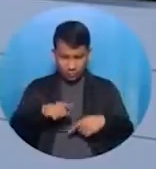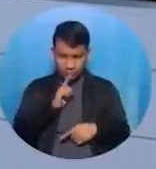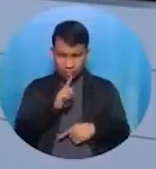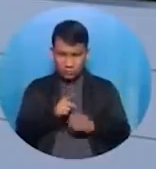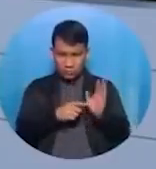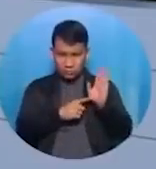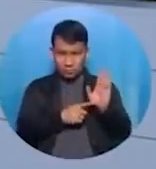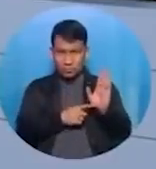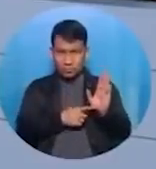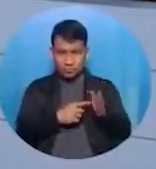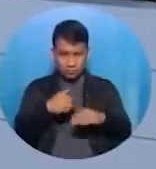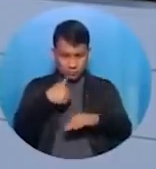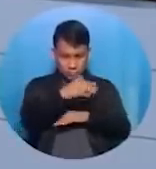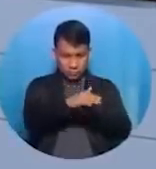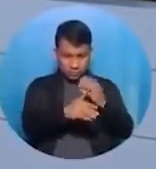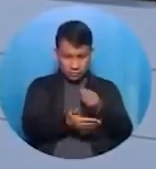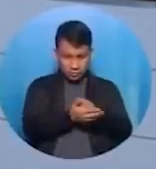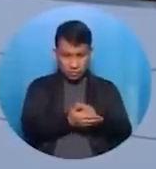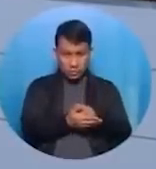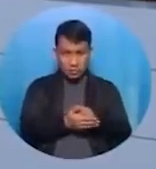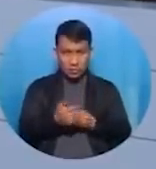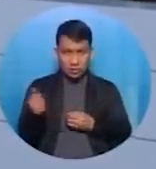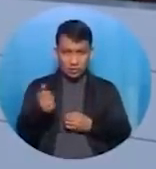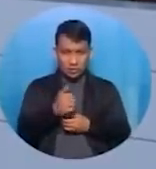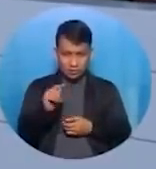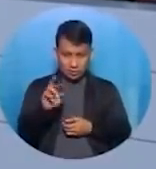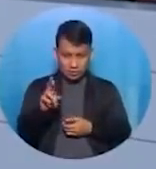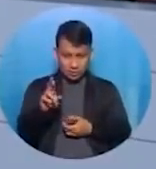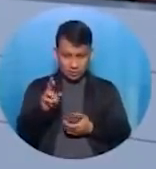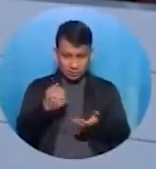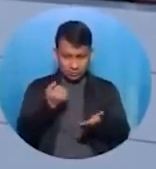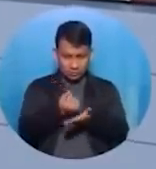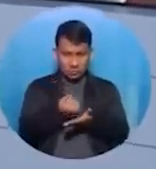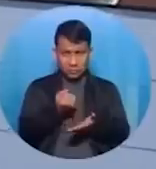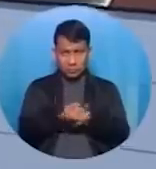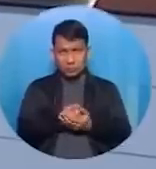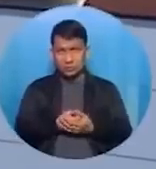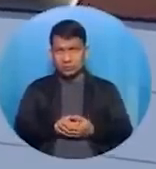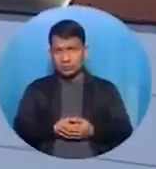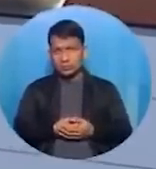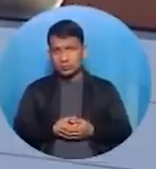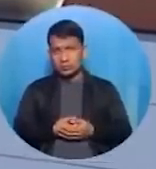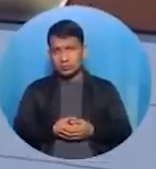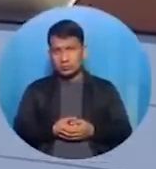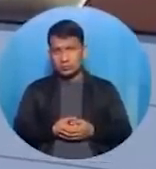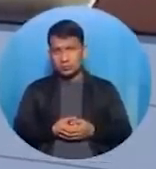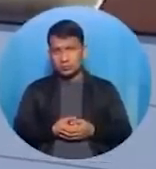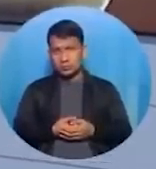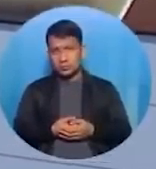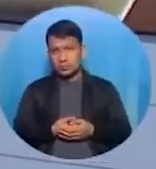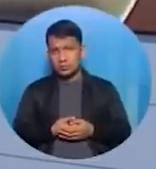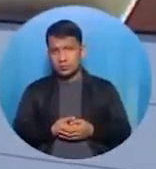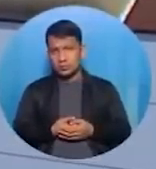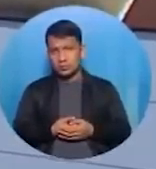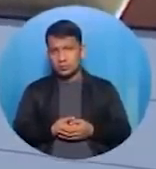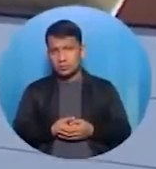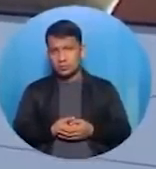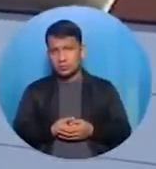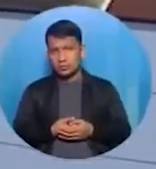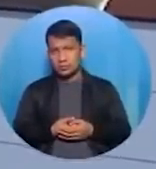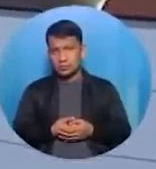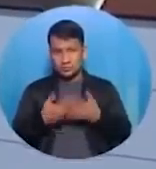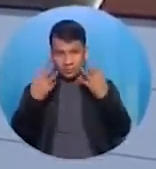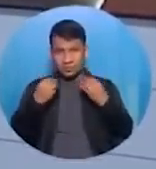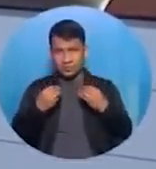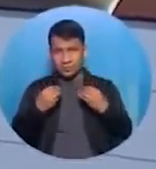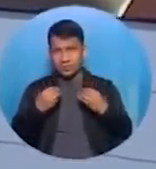pinagsasabi mo na pinapadala mo ng pera tapos naka-DTR sila? Hindi ito. Kaka-high blood to eh. Imbis na lumalamig na